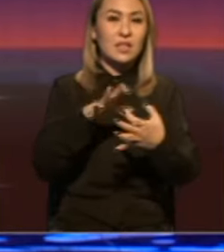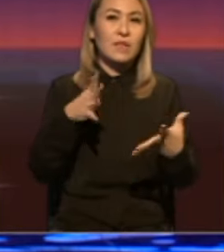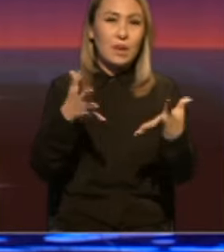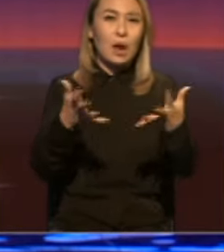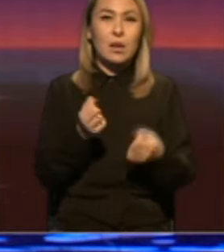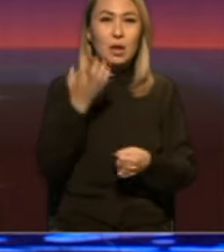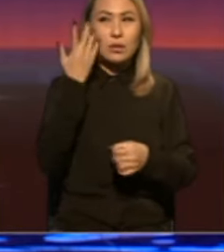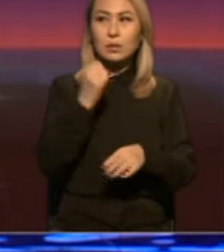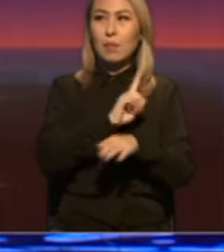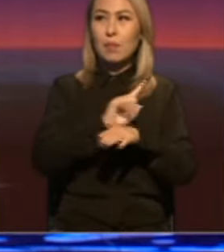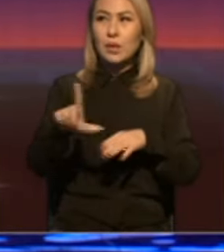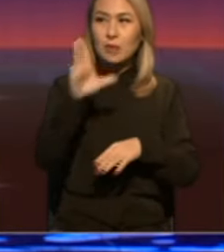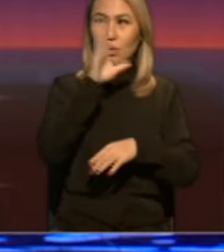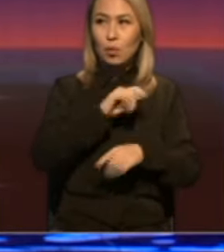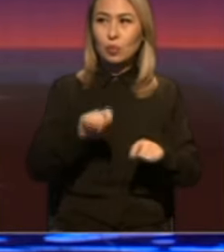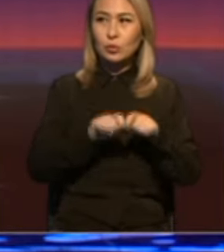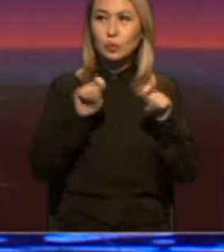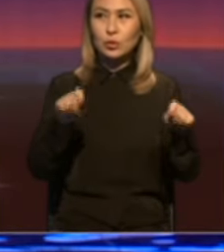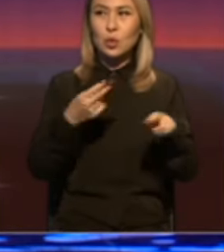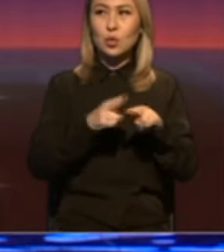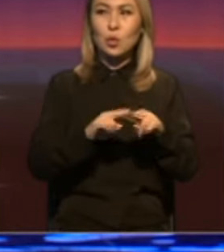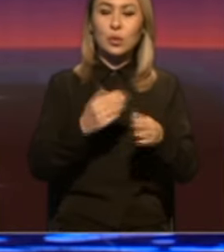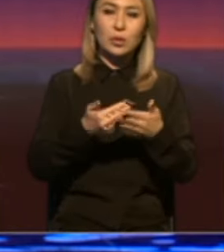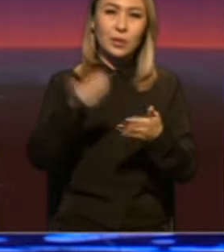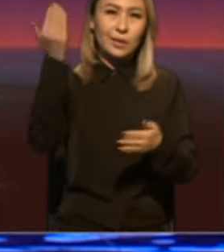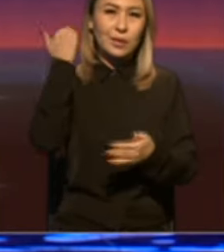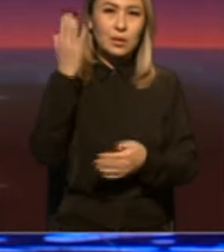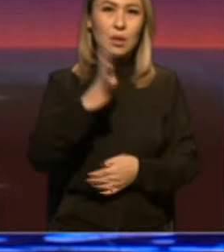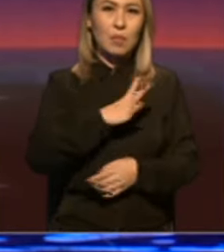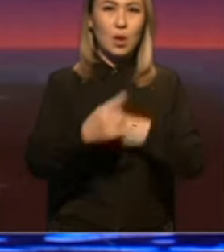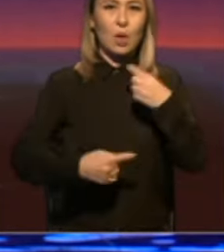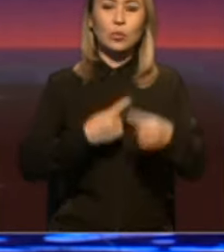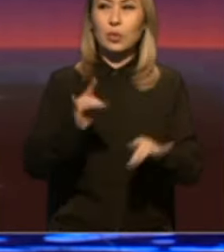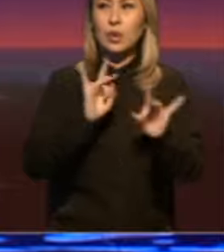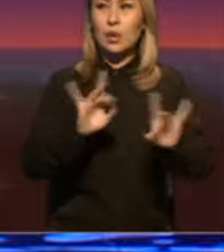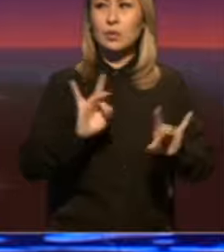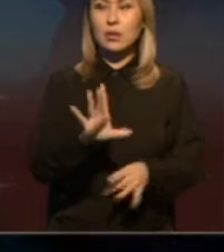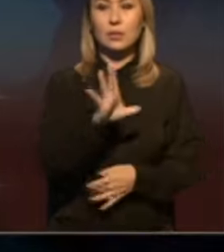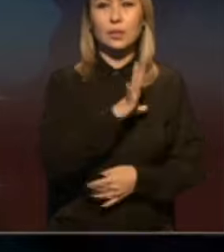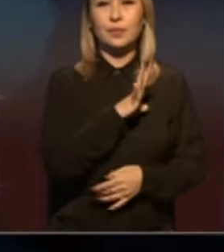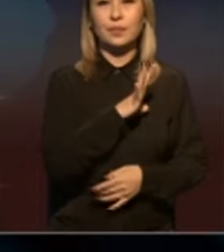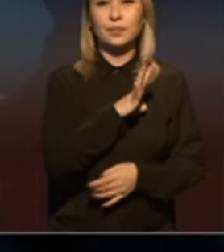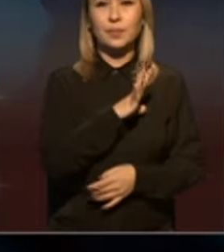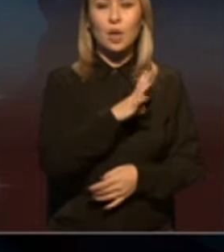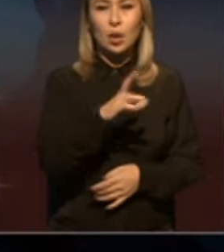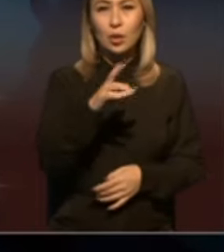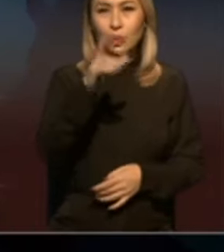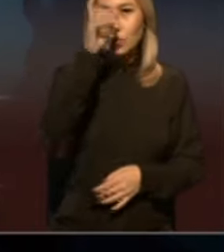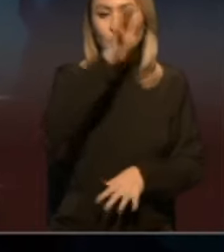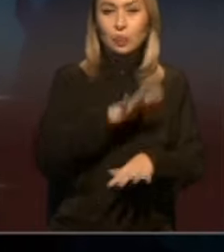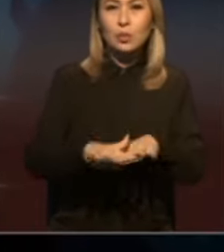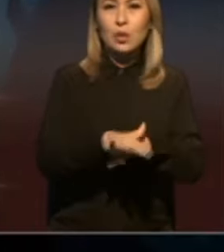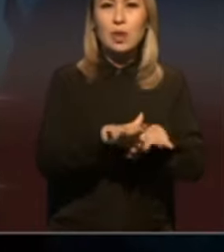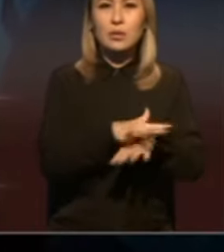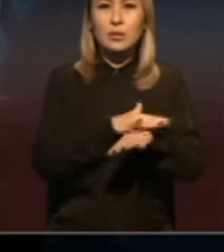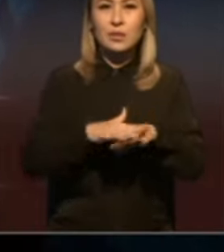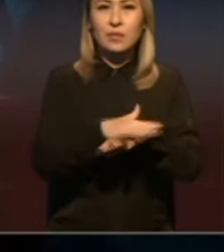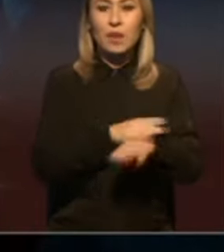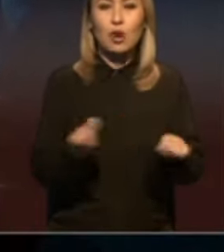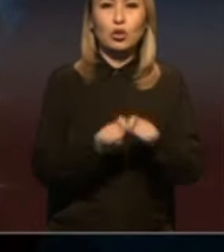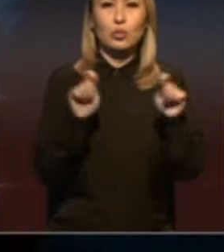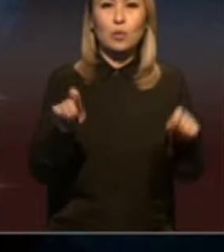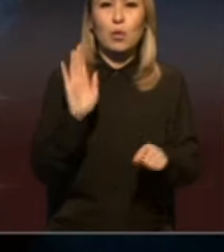де басталған болуы мүмкін. Оның сонау кезінде Кемел Ататүріктің өзі айтып кеткен. Түптің түбі түрік мемлекеттерінің осындай ұйымы